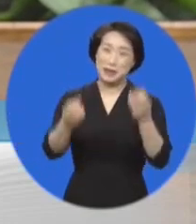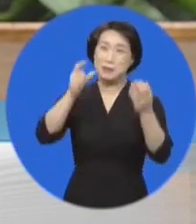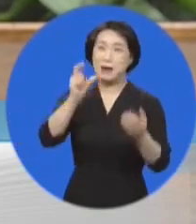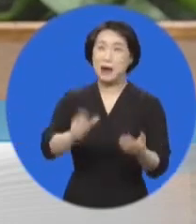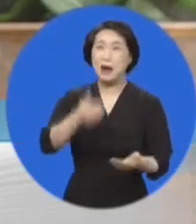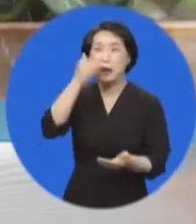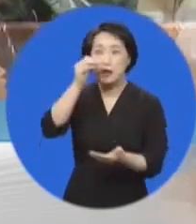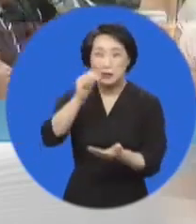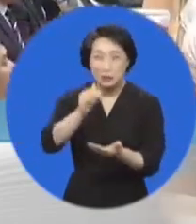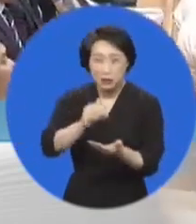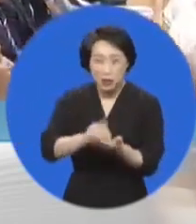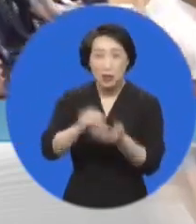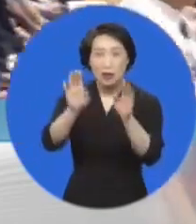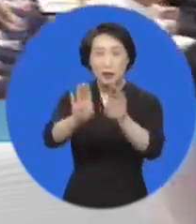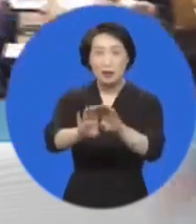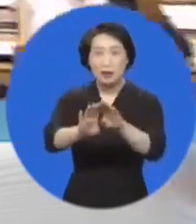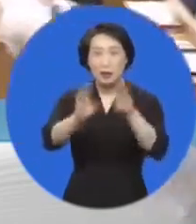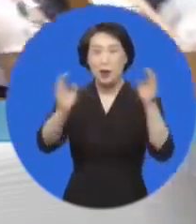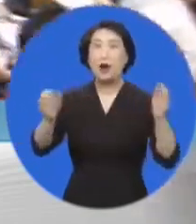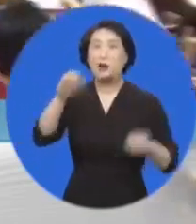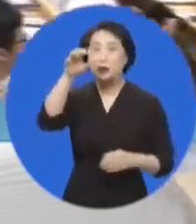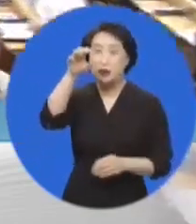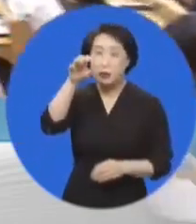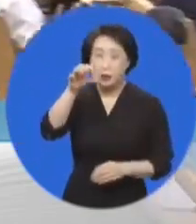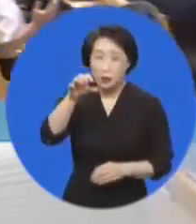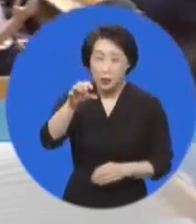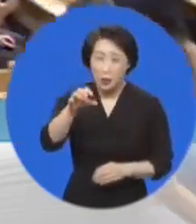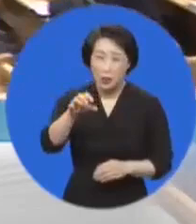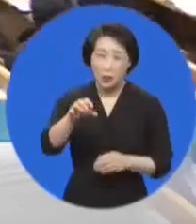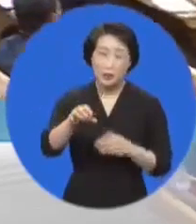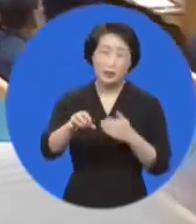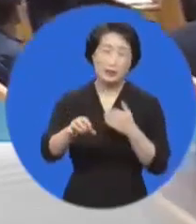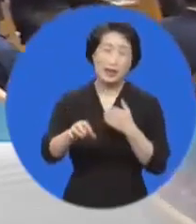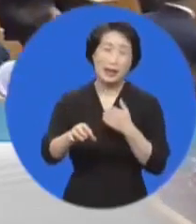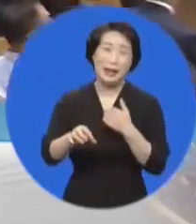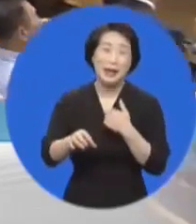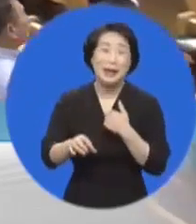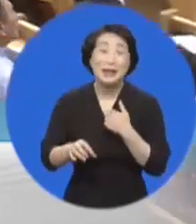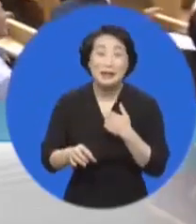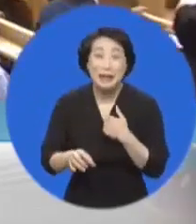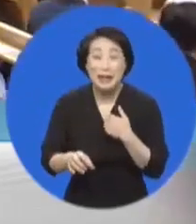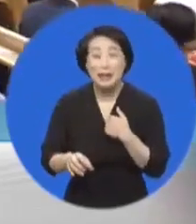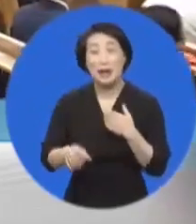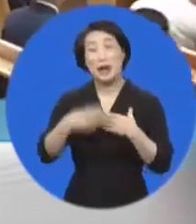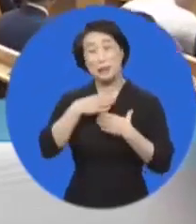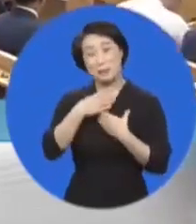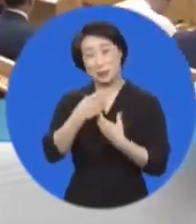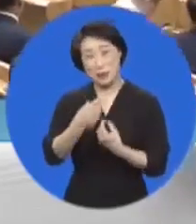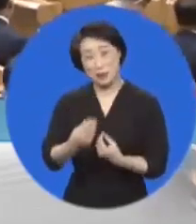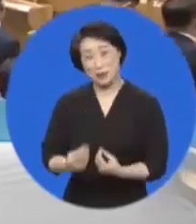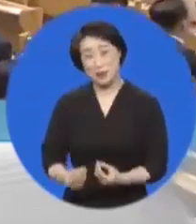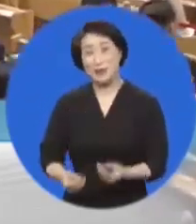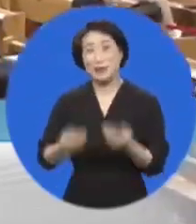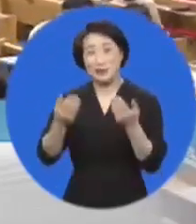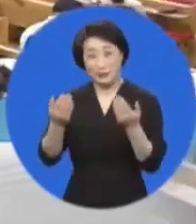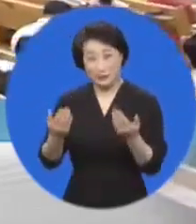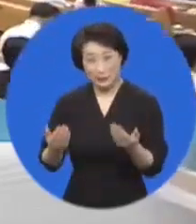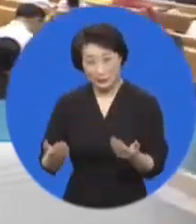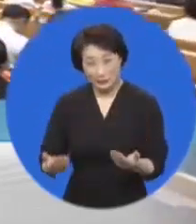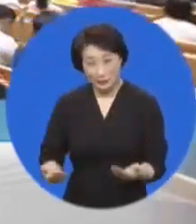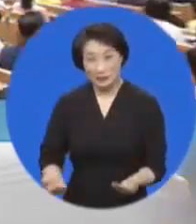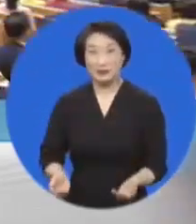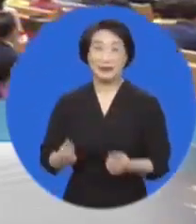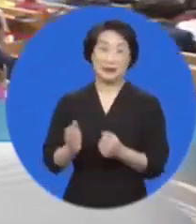만세 반석 열린 곳에 내가